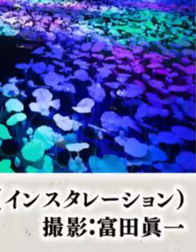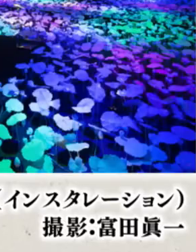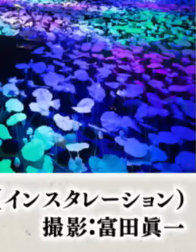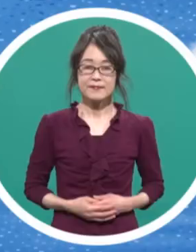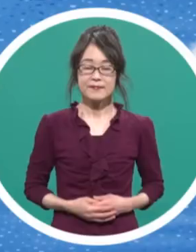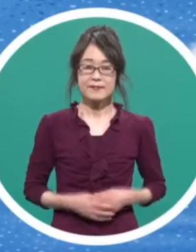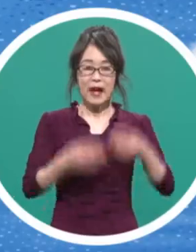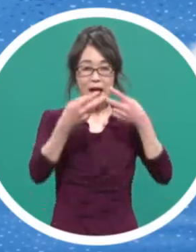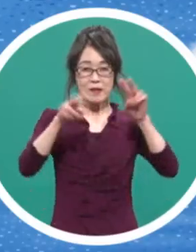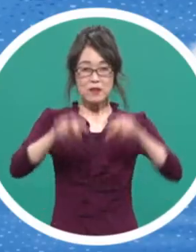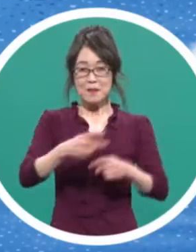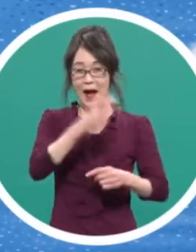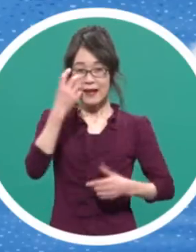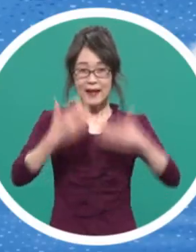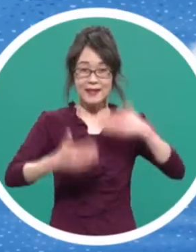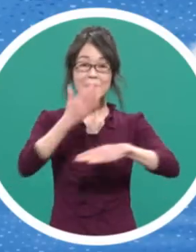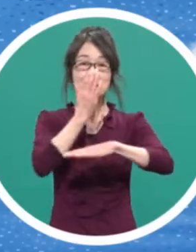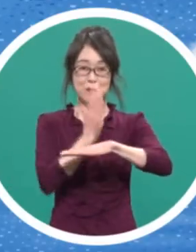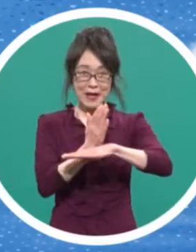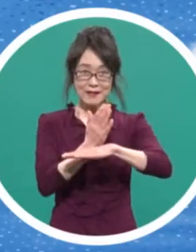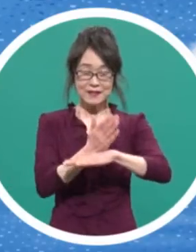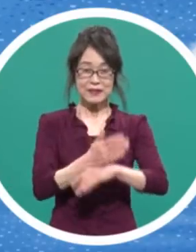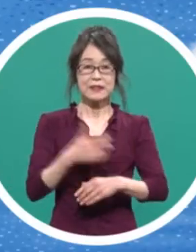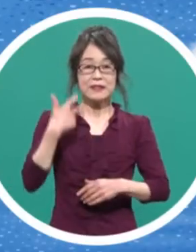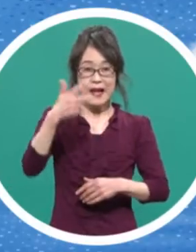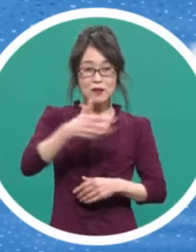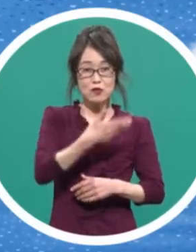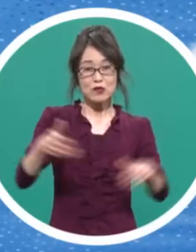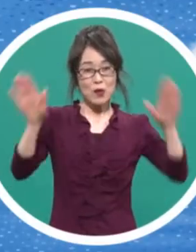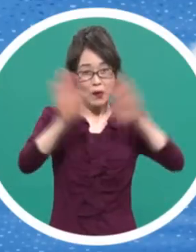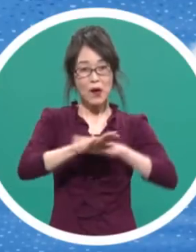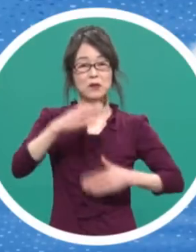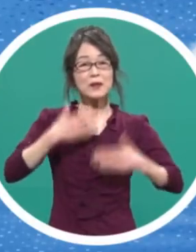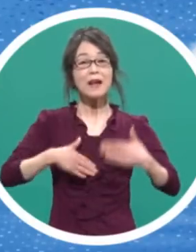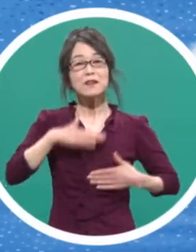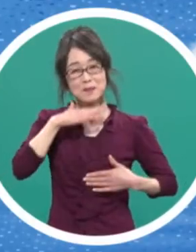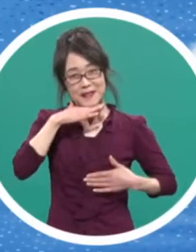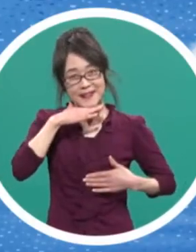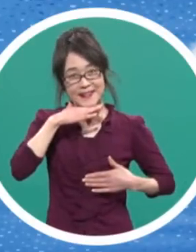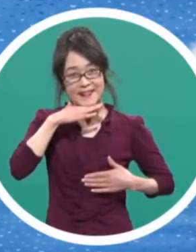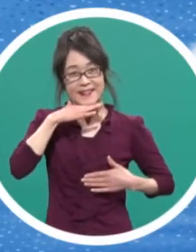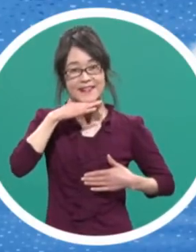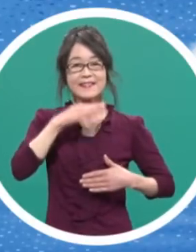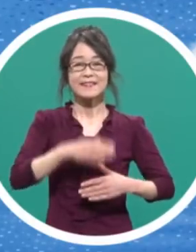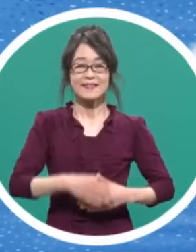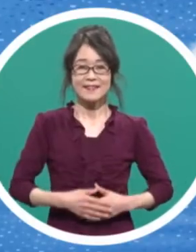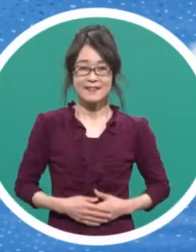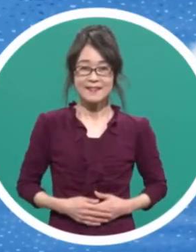ください。 広島発見 TV プラス、次回も水曜夜をお楽しみに。